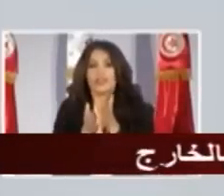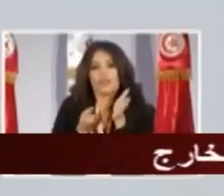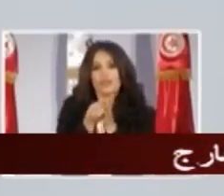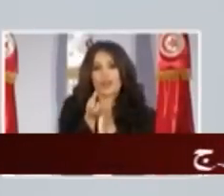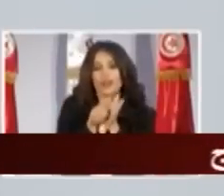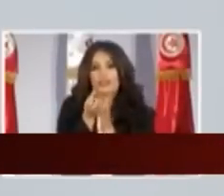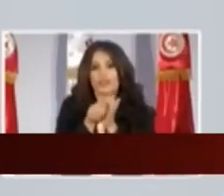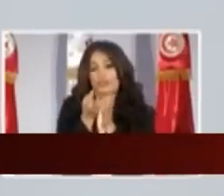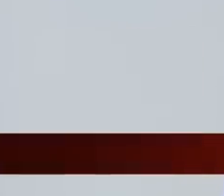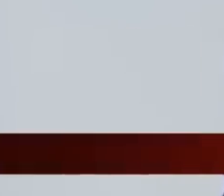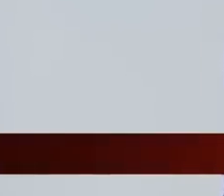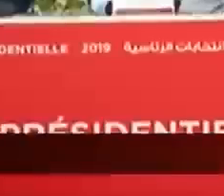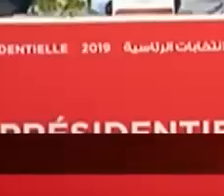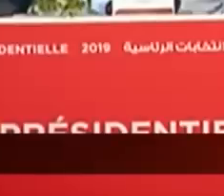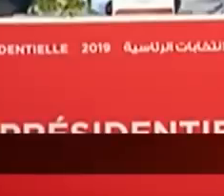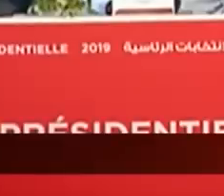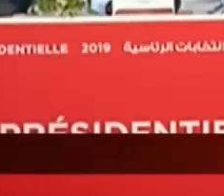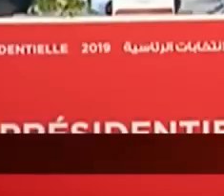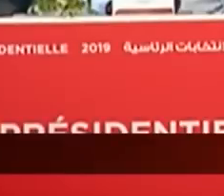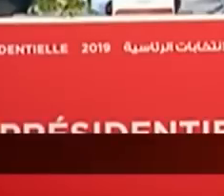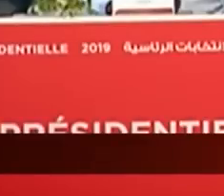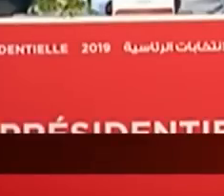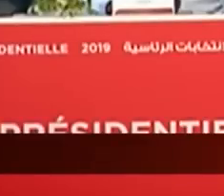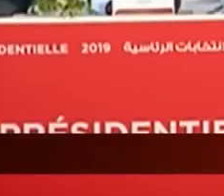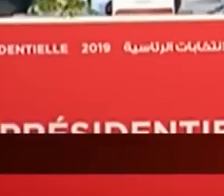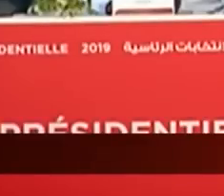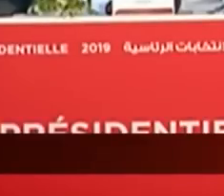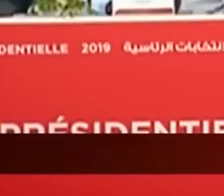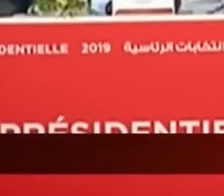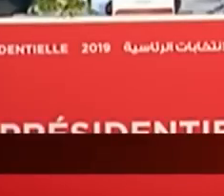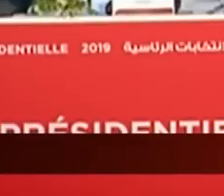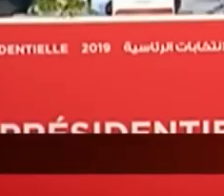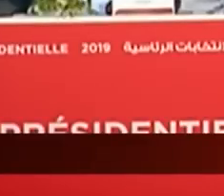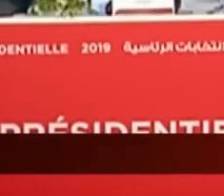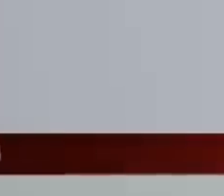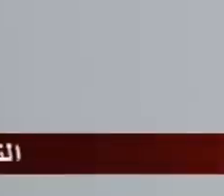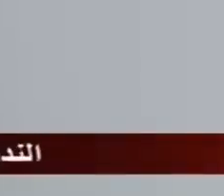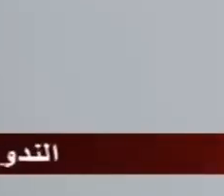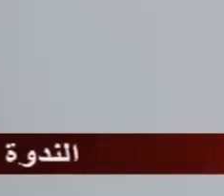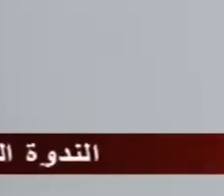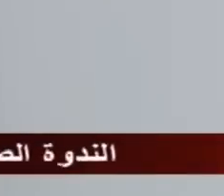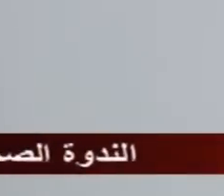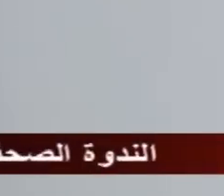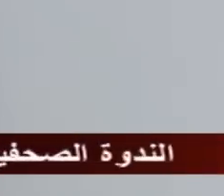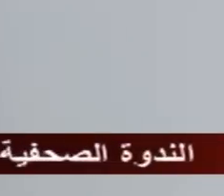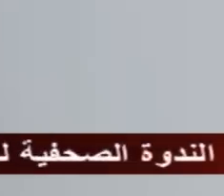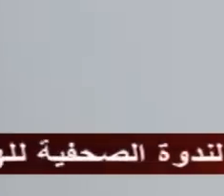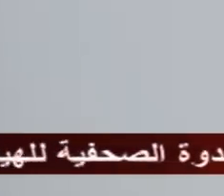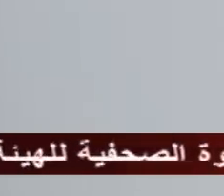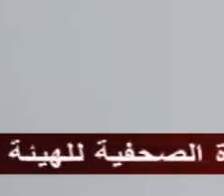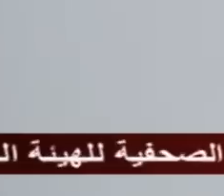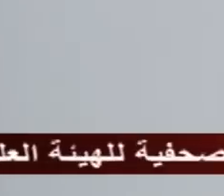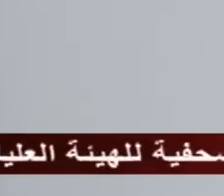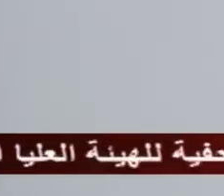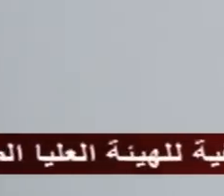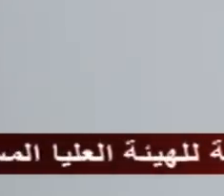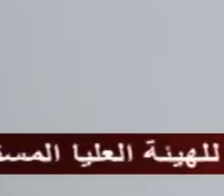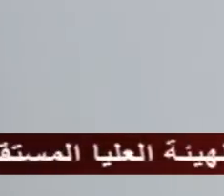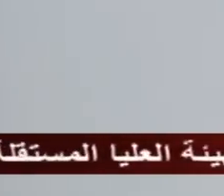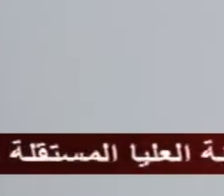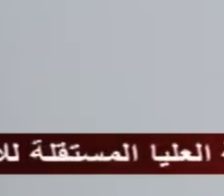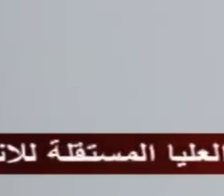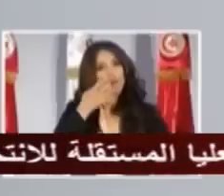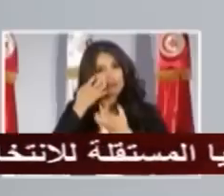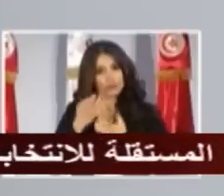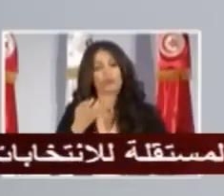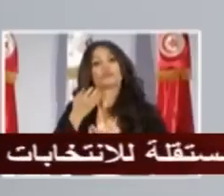قاعده تخرج على شبكه التواصل الاجتماعي او في سيدني ثم الفرز وفوز المرشح الفلاني او البلاد يا اللي بيحبوا